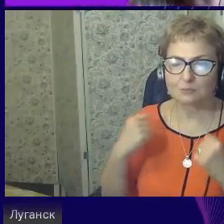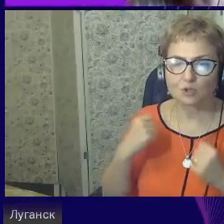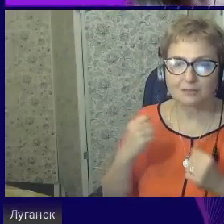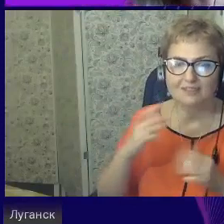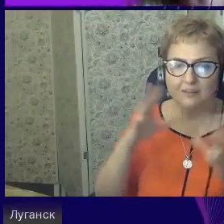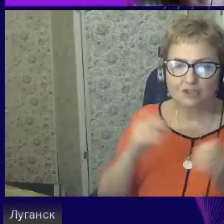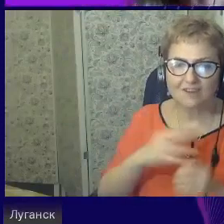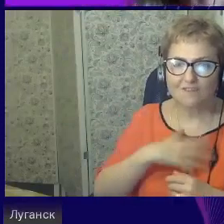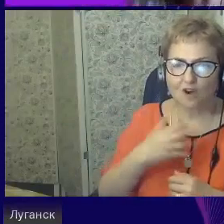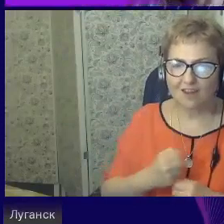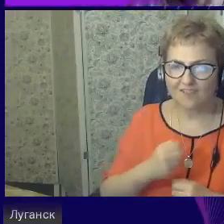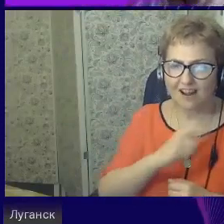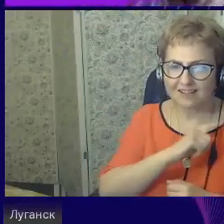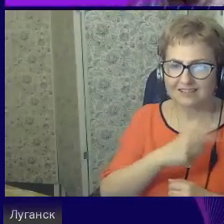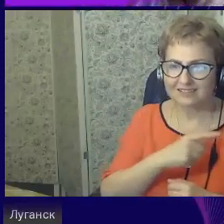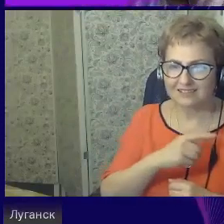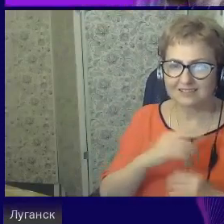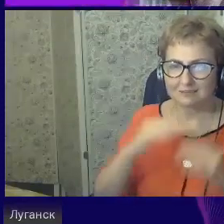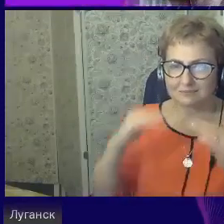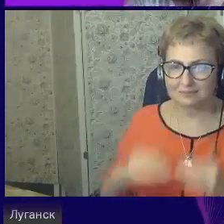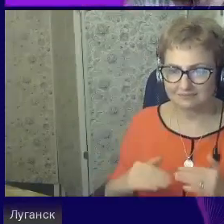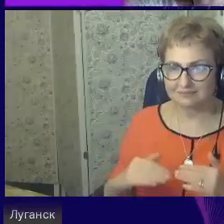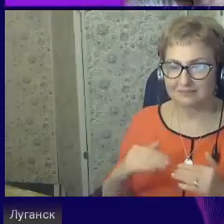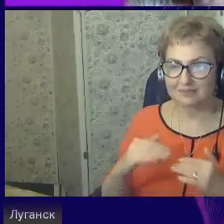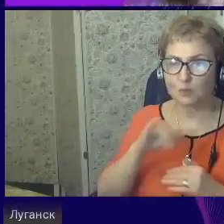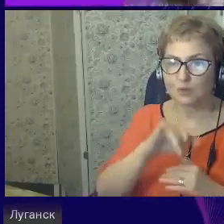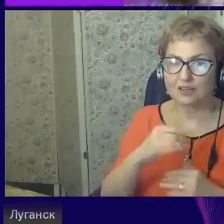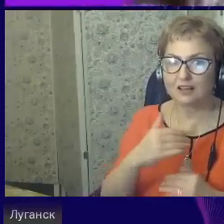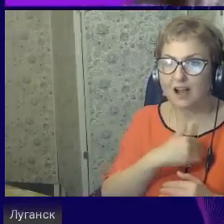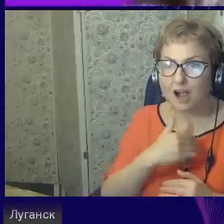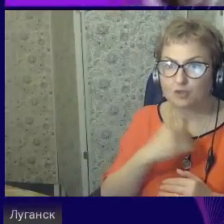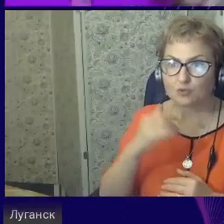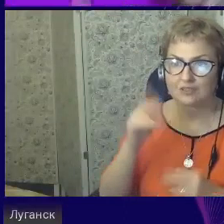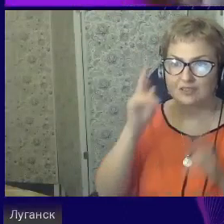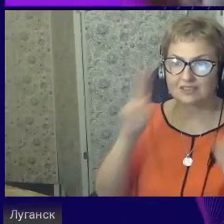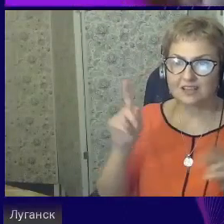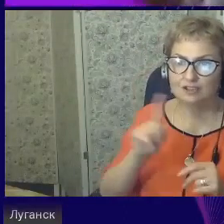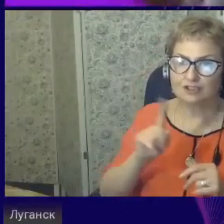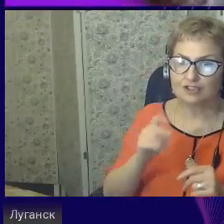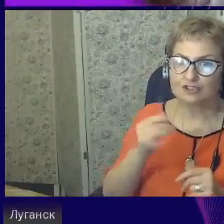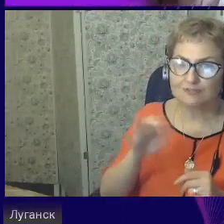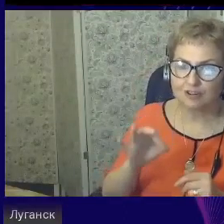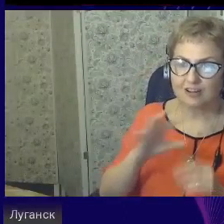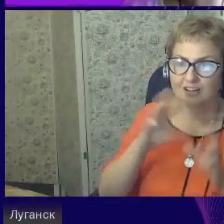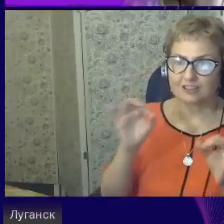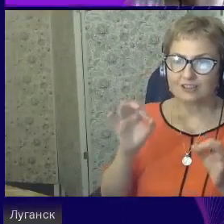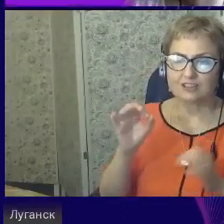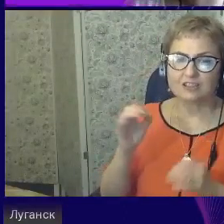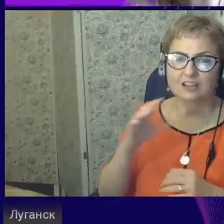эмоционально-волевая сфера у людей проседает, и как бы хочу, но не знаю чего, не хочу вообще ничего, это,